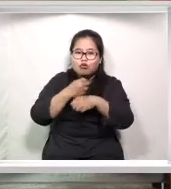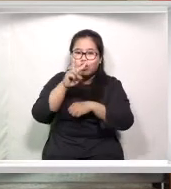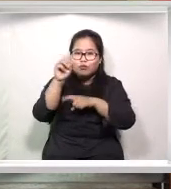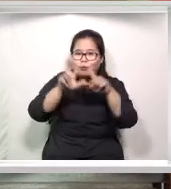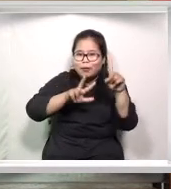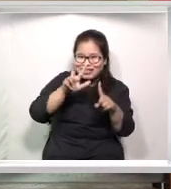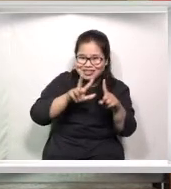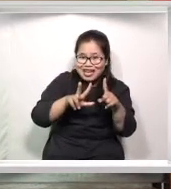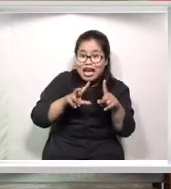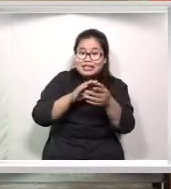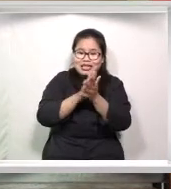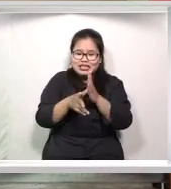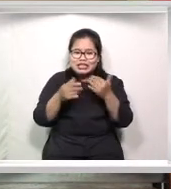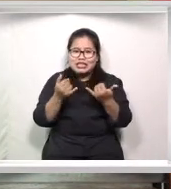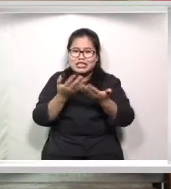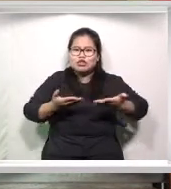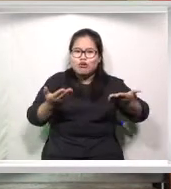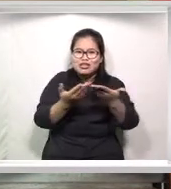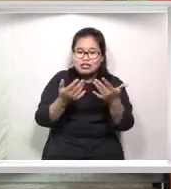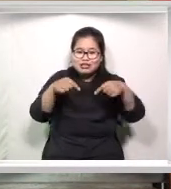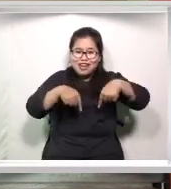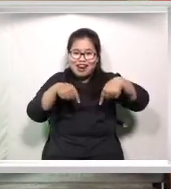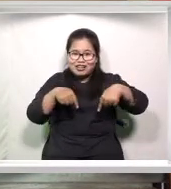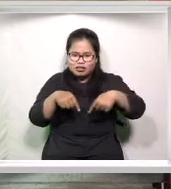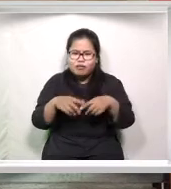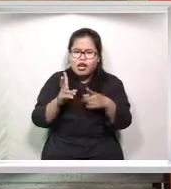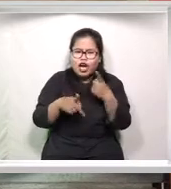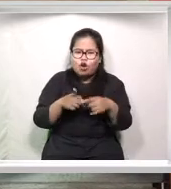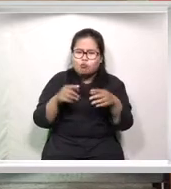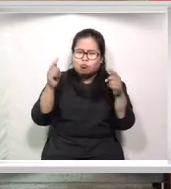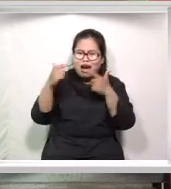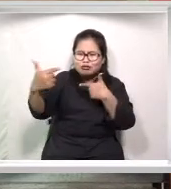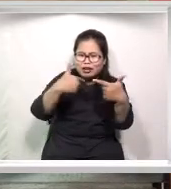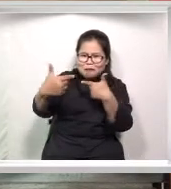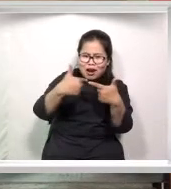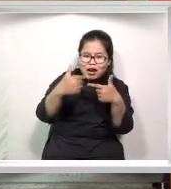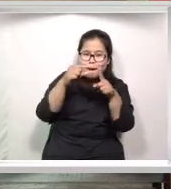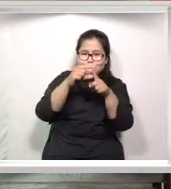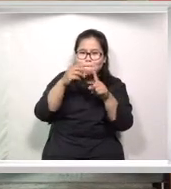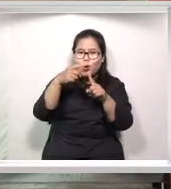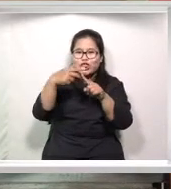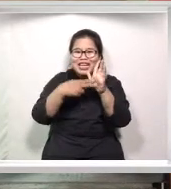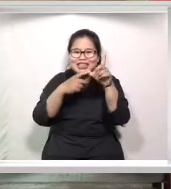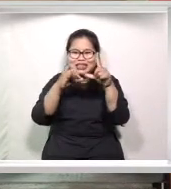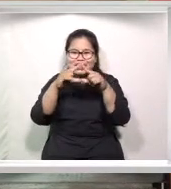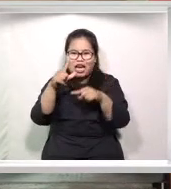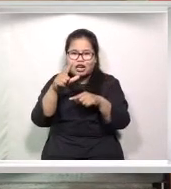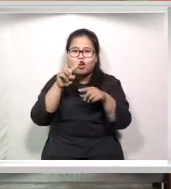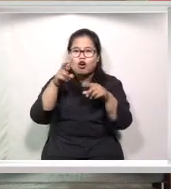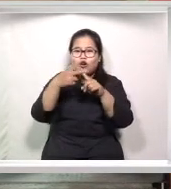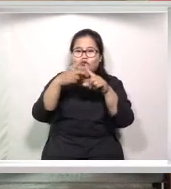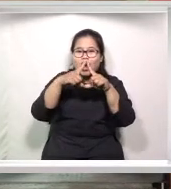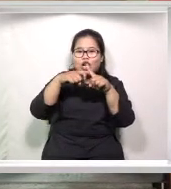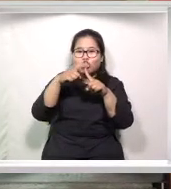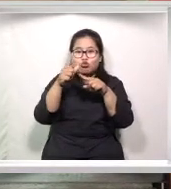era sekarang ini, ancaman potensial dan faktual merupakan ancaman yang benar-benar ada